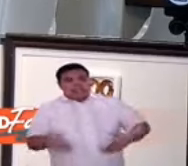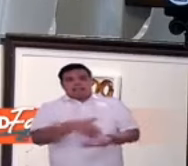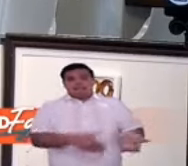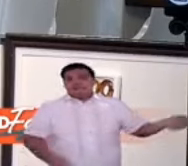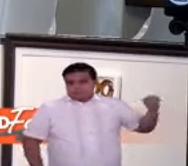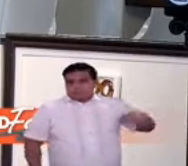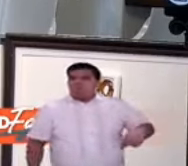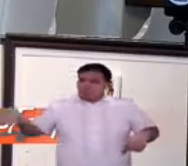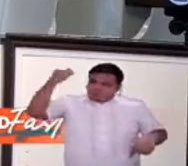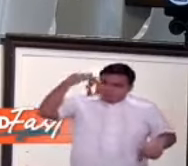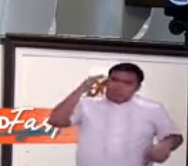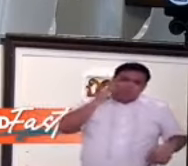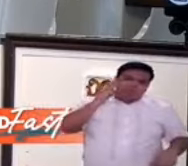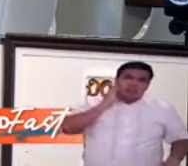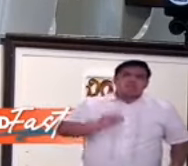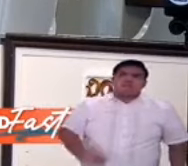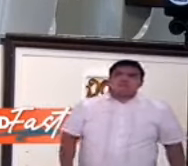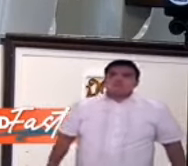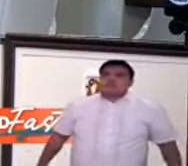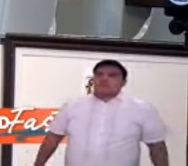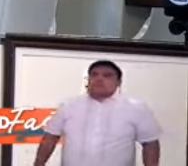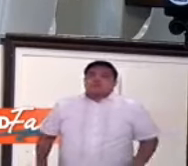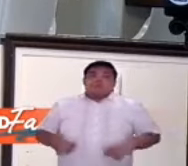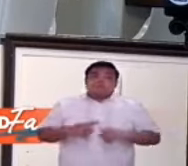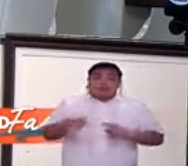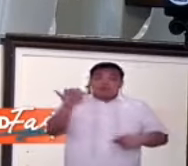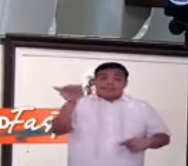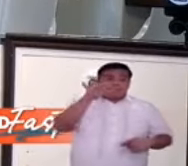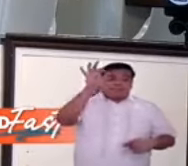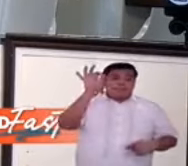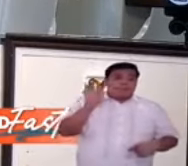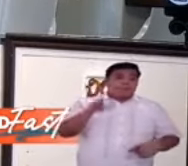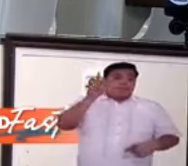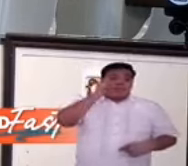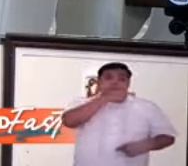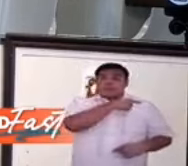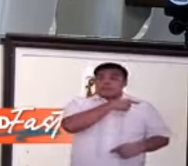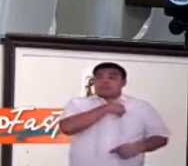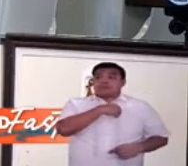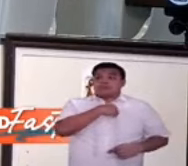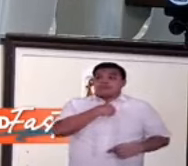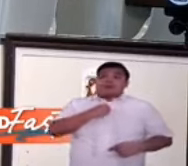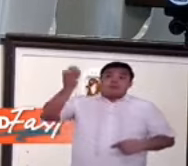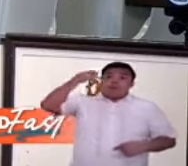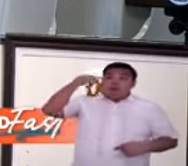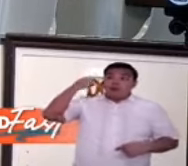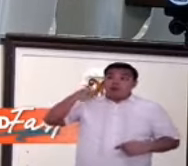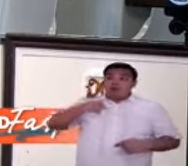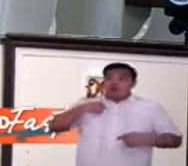dong, balik. So, what's the ako every Friday ragyud ko makatanaw og